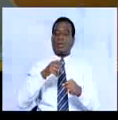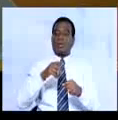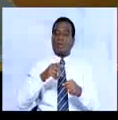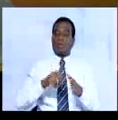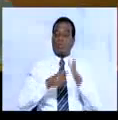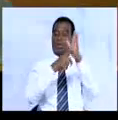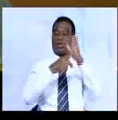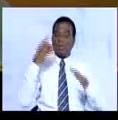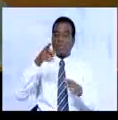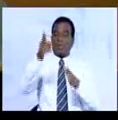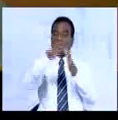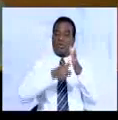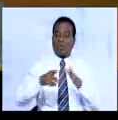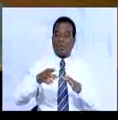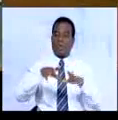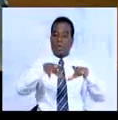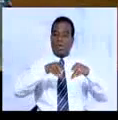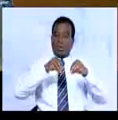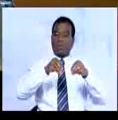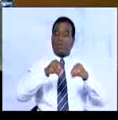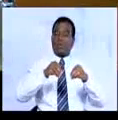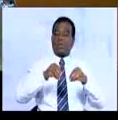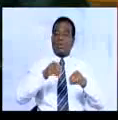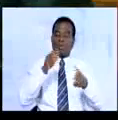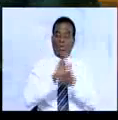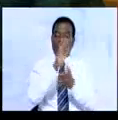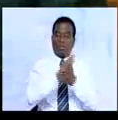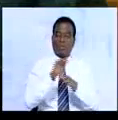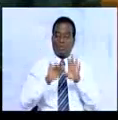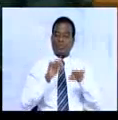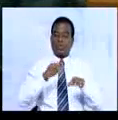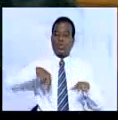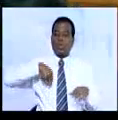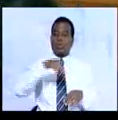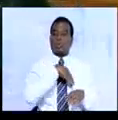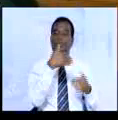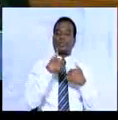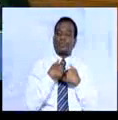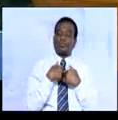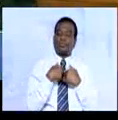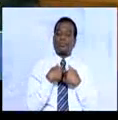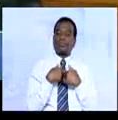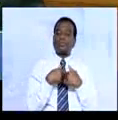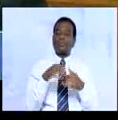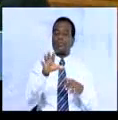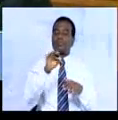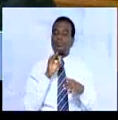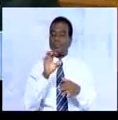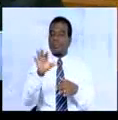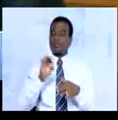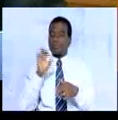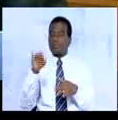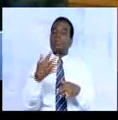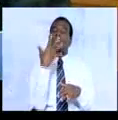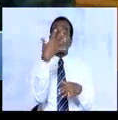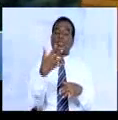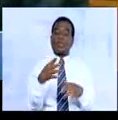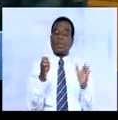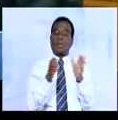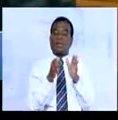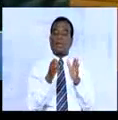droits d'accès aux dossiers patients informatisés. Nous avons présélectionné 5 établissements sanitaires qui